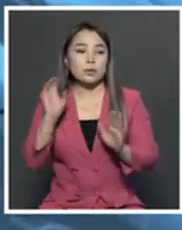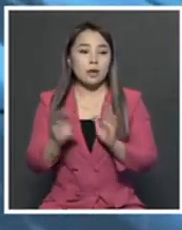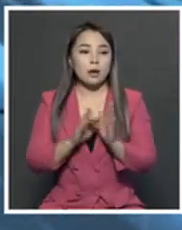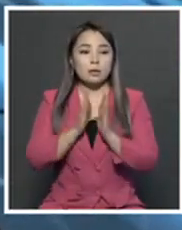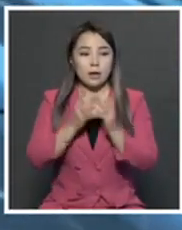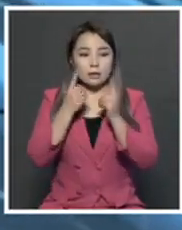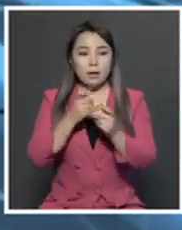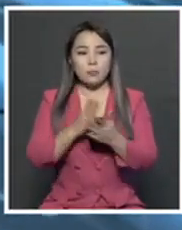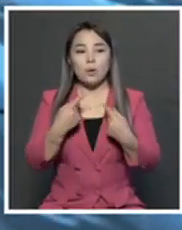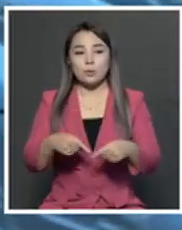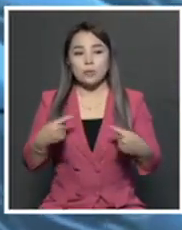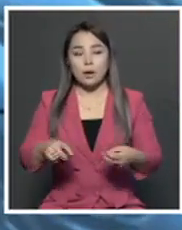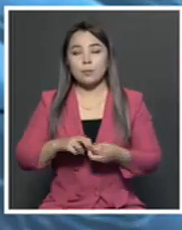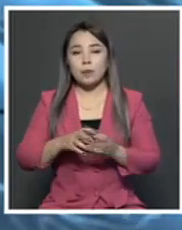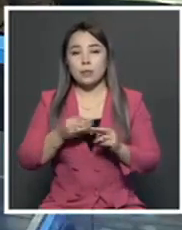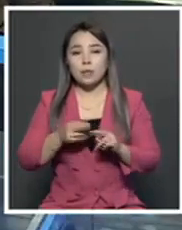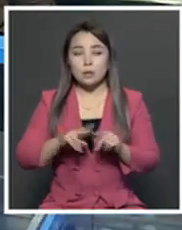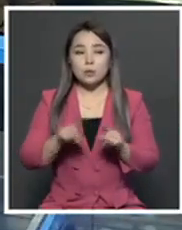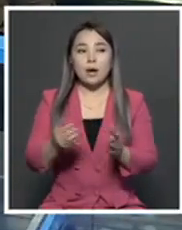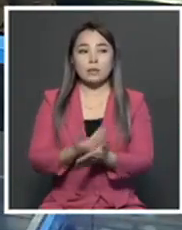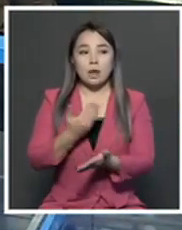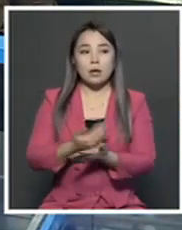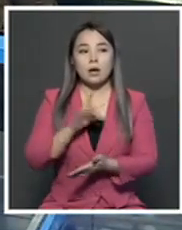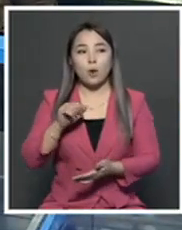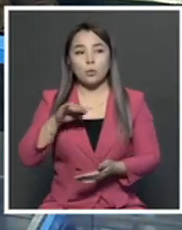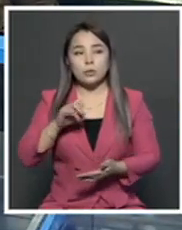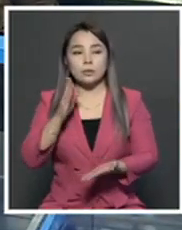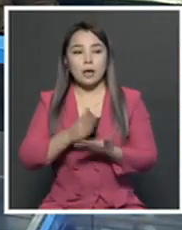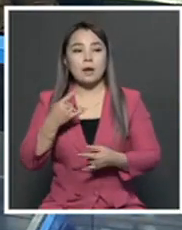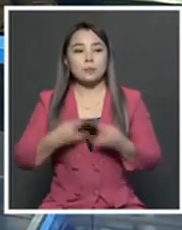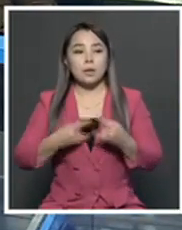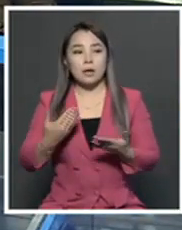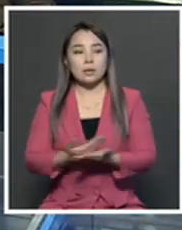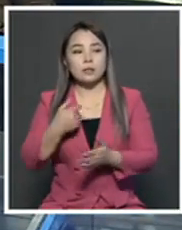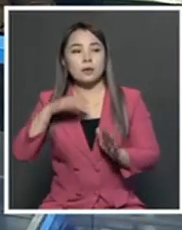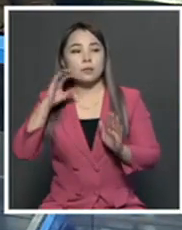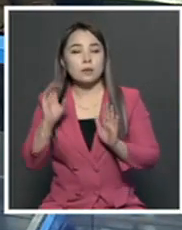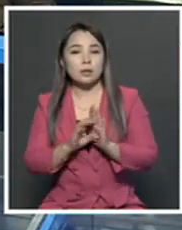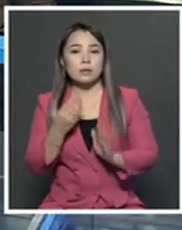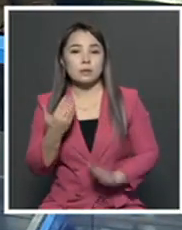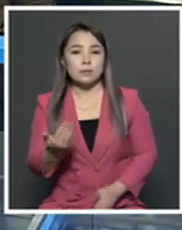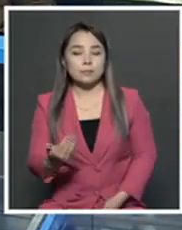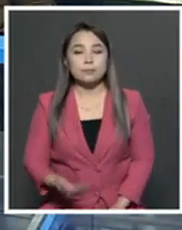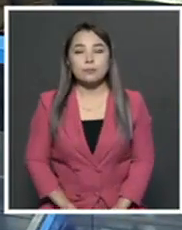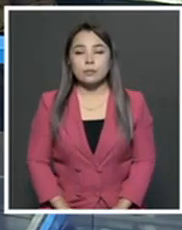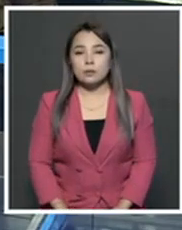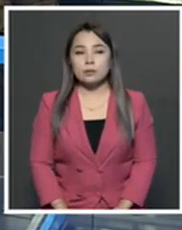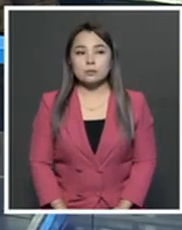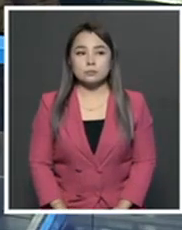шақырды. Осы және өзге де ақпараттармен бөлісу үшін қазір бізбен Раушан Сайлауқызы тікелей эфирге шығып тұр. Раушан, сөз өзіңде.